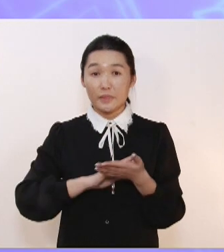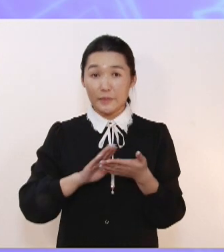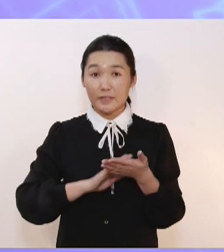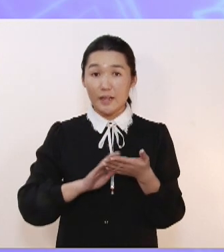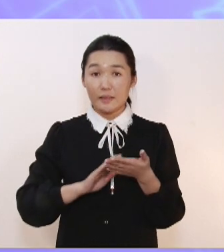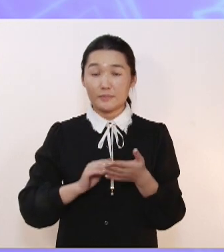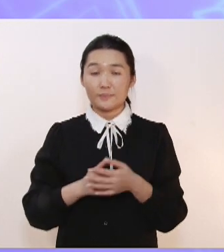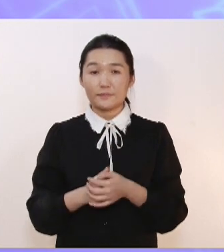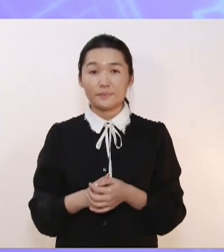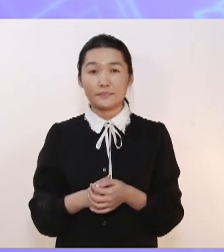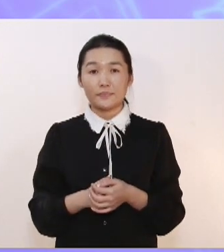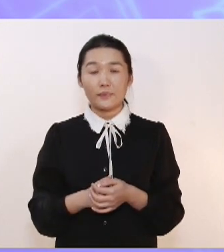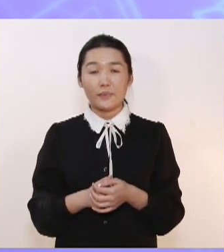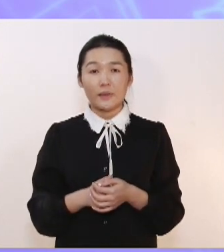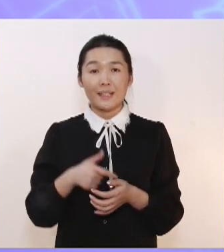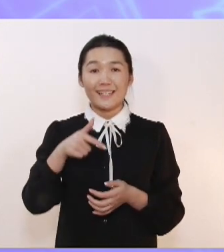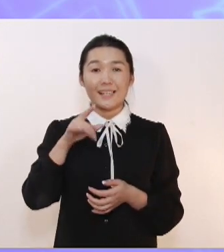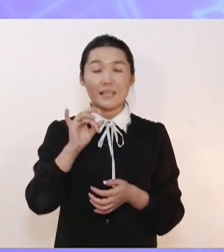Записали? Гриб.